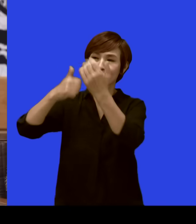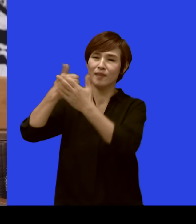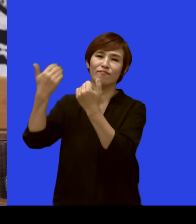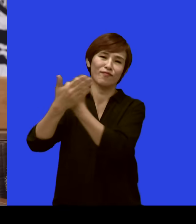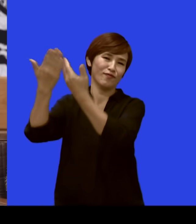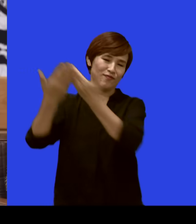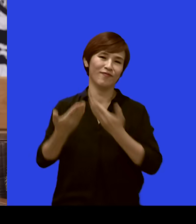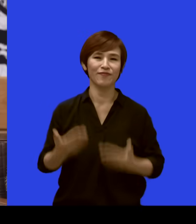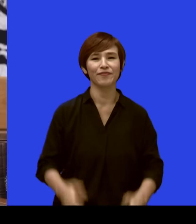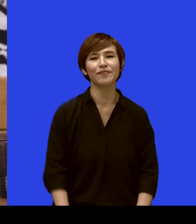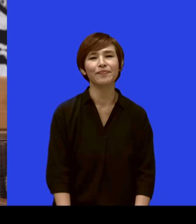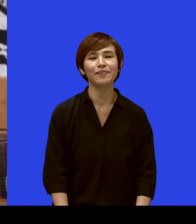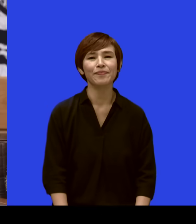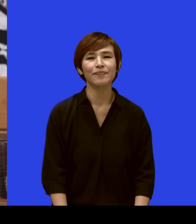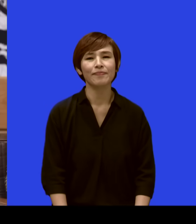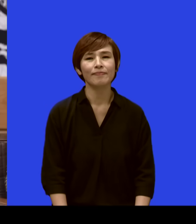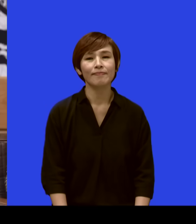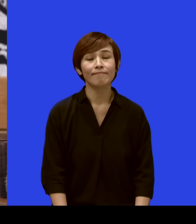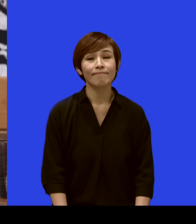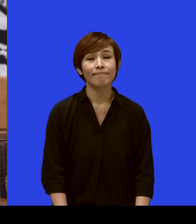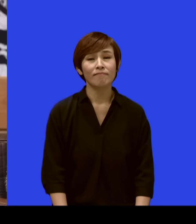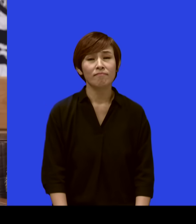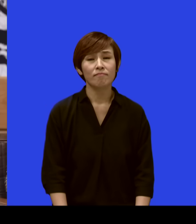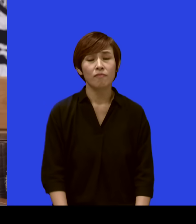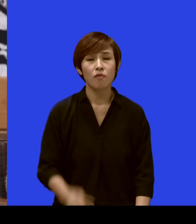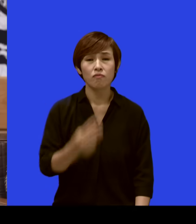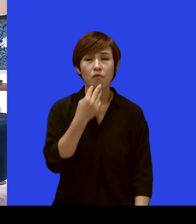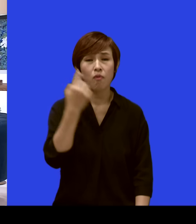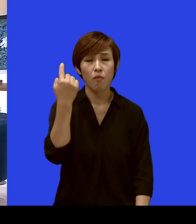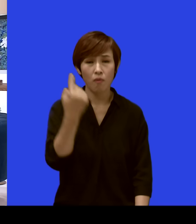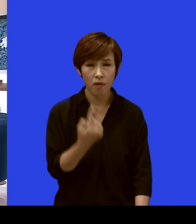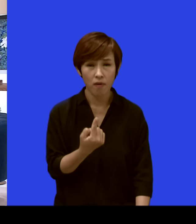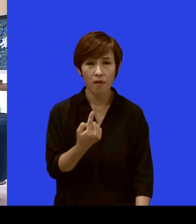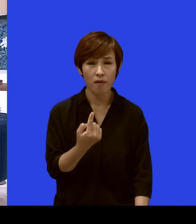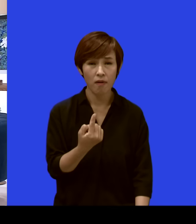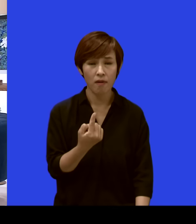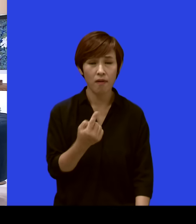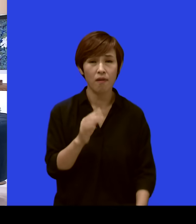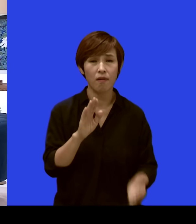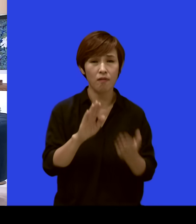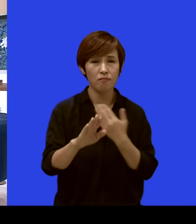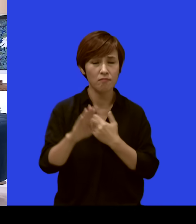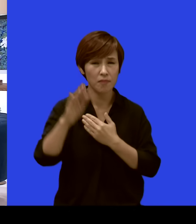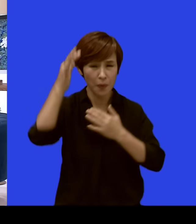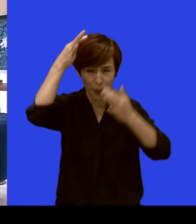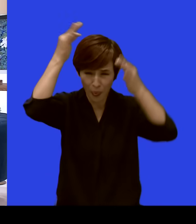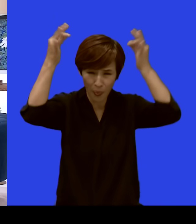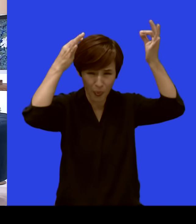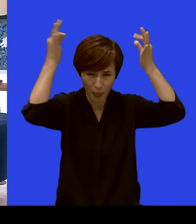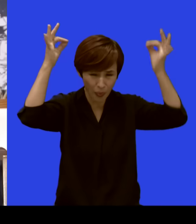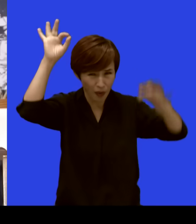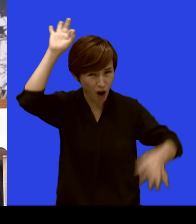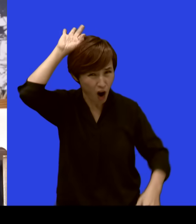올라오셔가지고 이제 원형 탈모가 오셨다고 스트레스 많이 받으셔서 말씀을